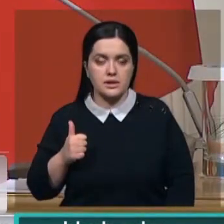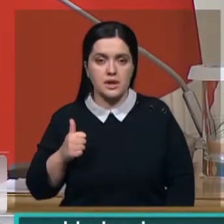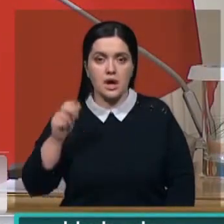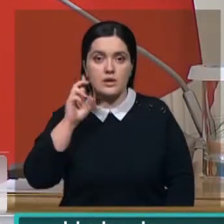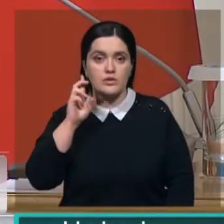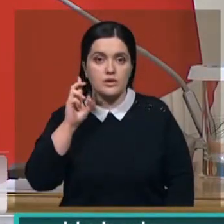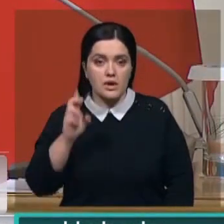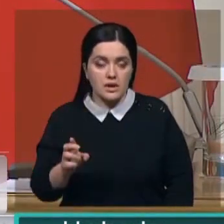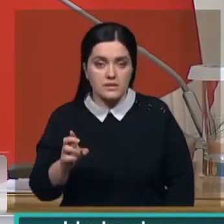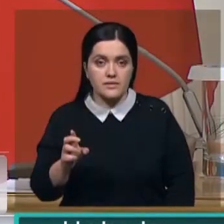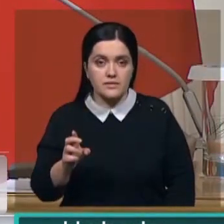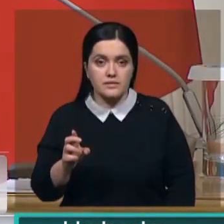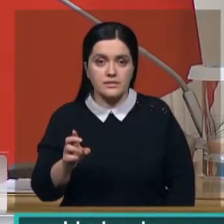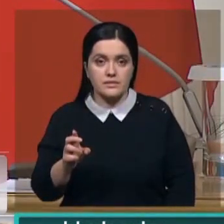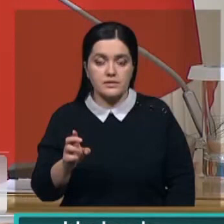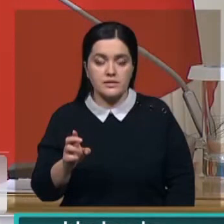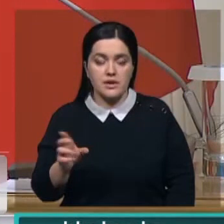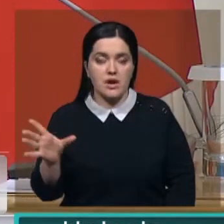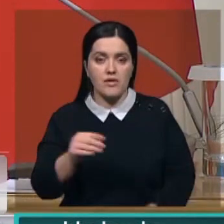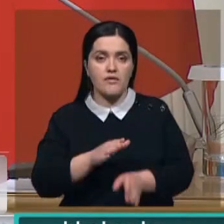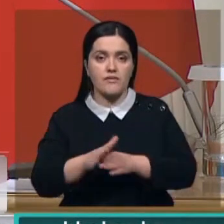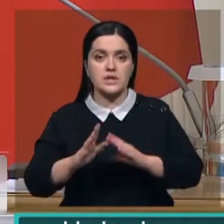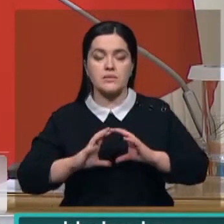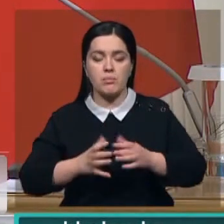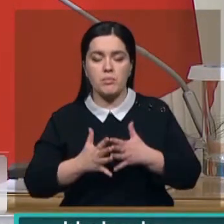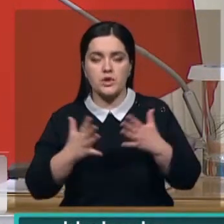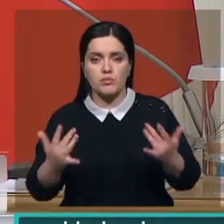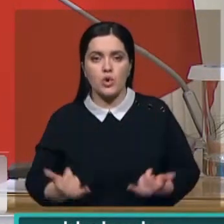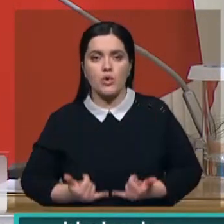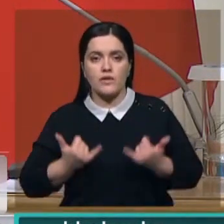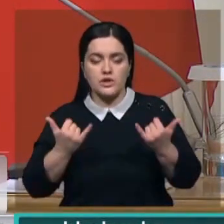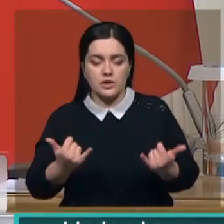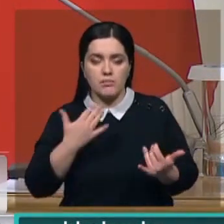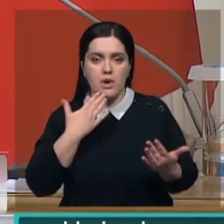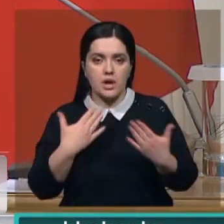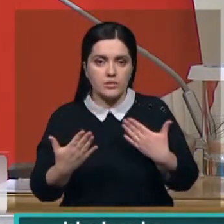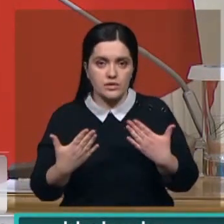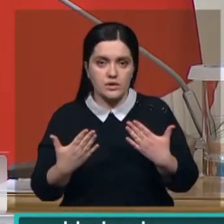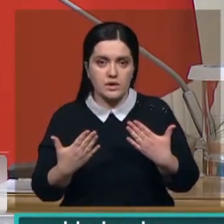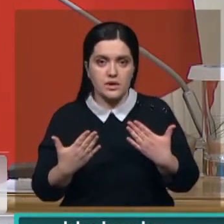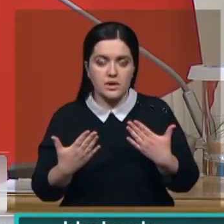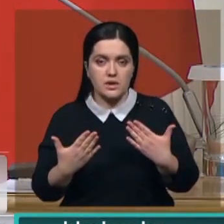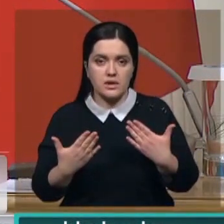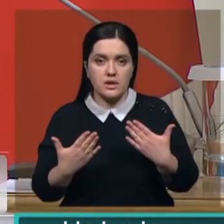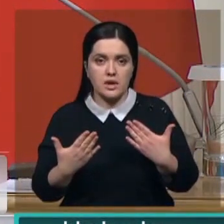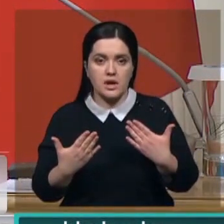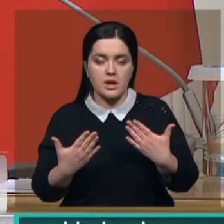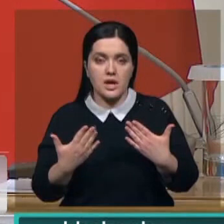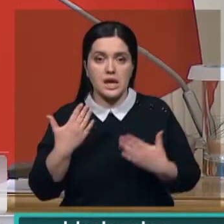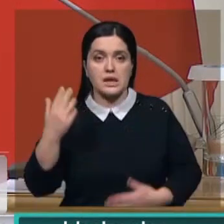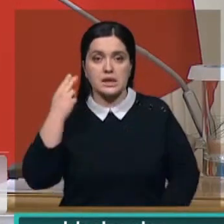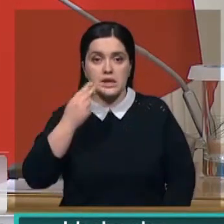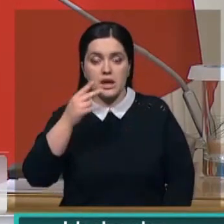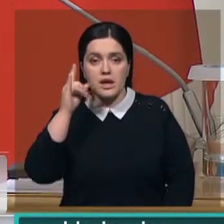государством, которое весь мир с большим уважением относится. А что касается